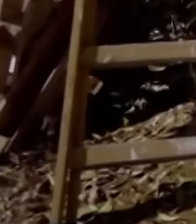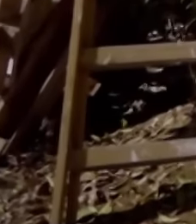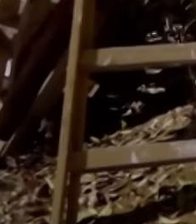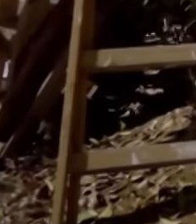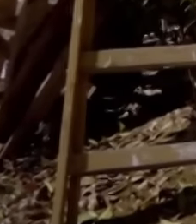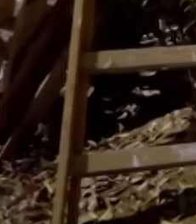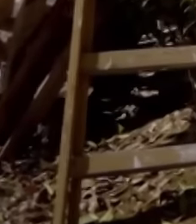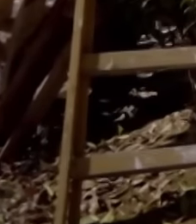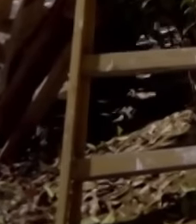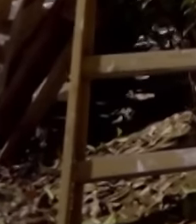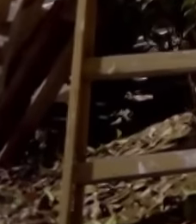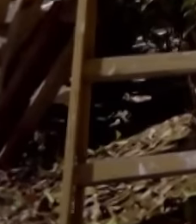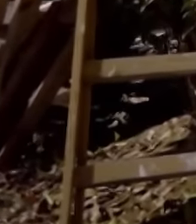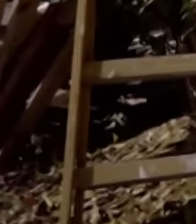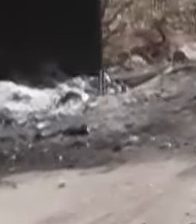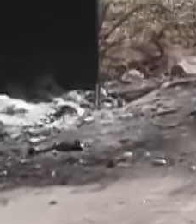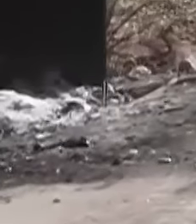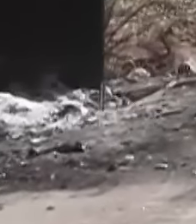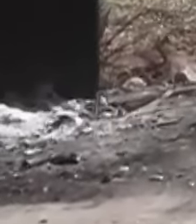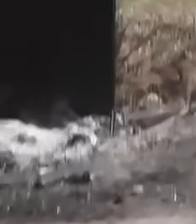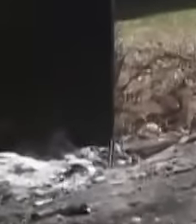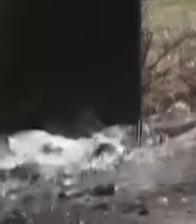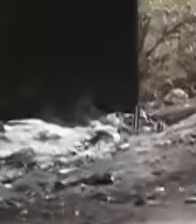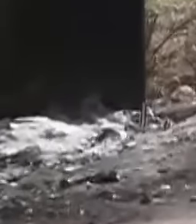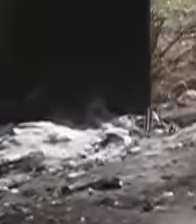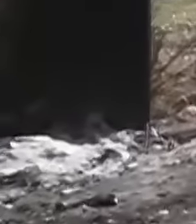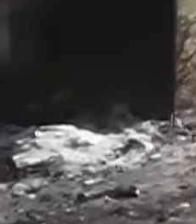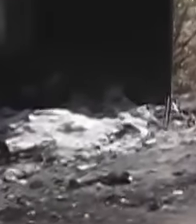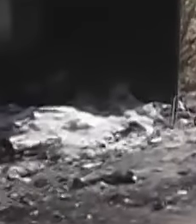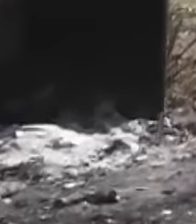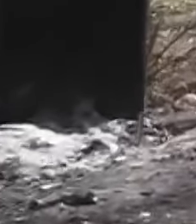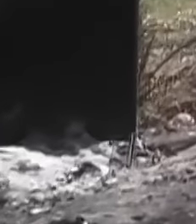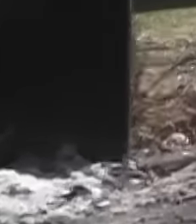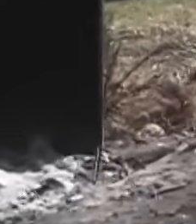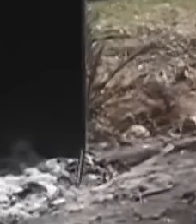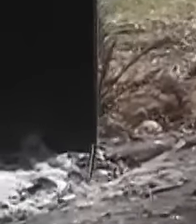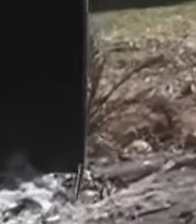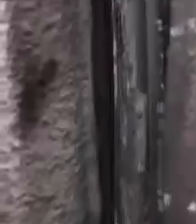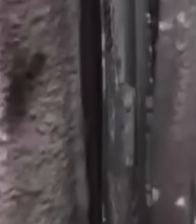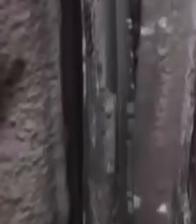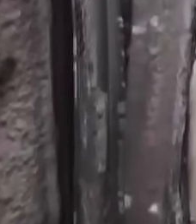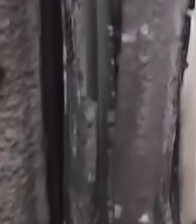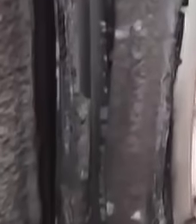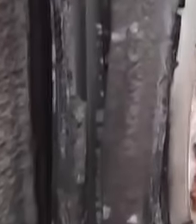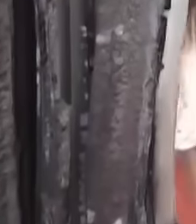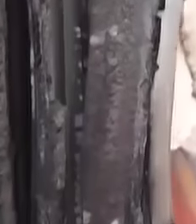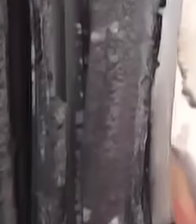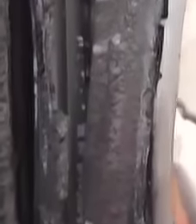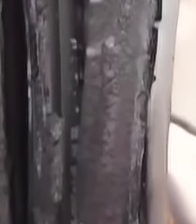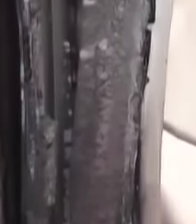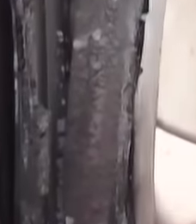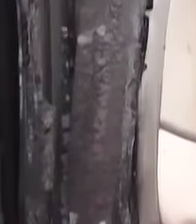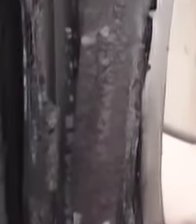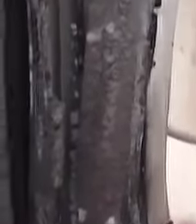קרב. זה הופך להיות שטח השמדה. כידוע, במקום בו החליטה רבשצית על דעת עצמה לשלוח חברי כיתת